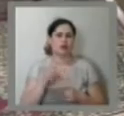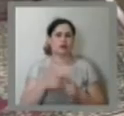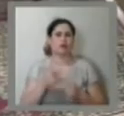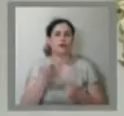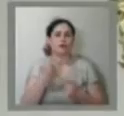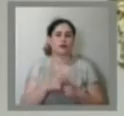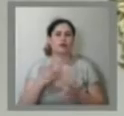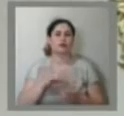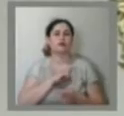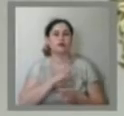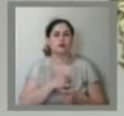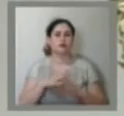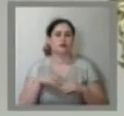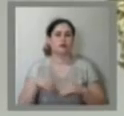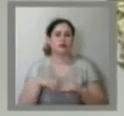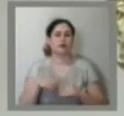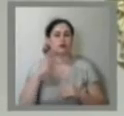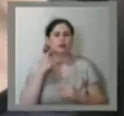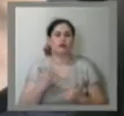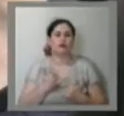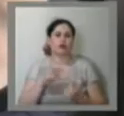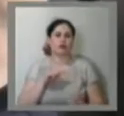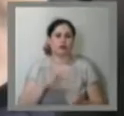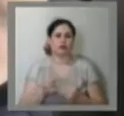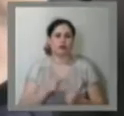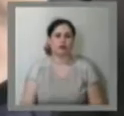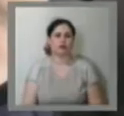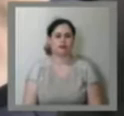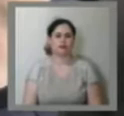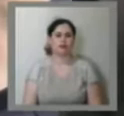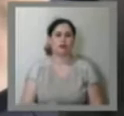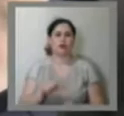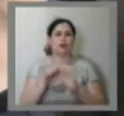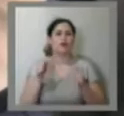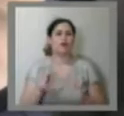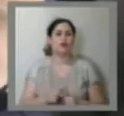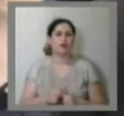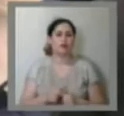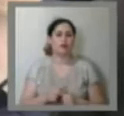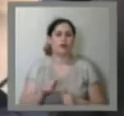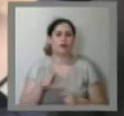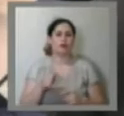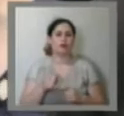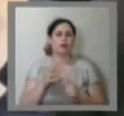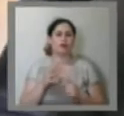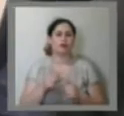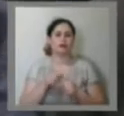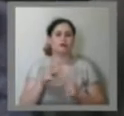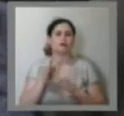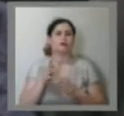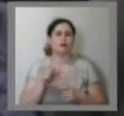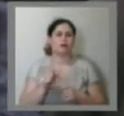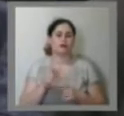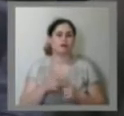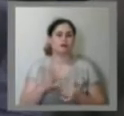щасливого шлюбу вважають повагу один до одного. Любов, знаєш, проходить тільки за уваження